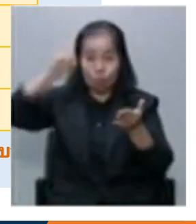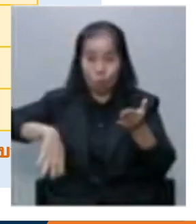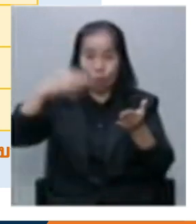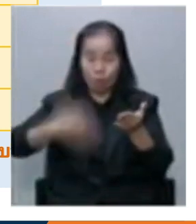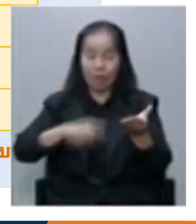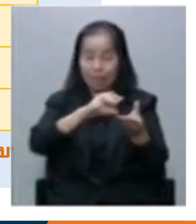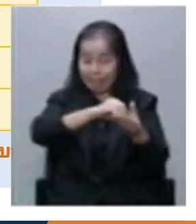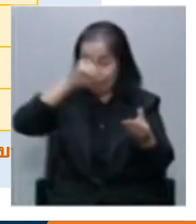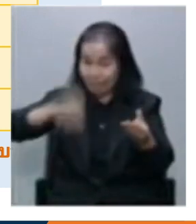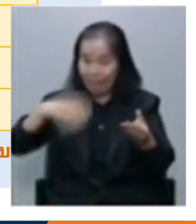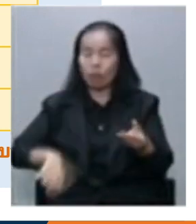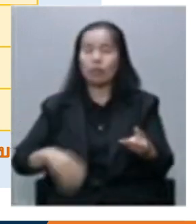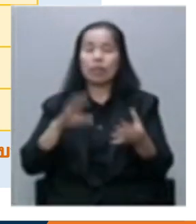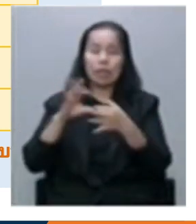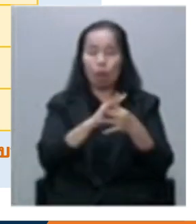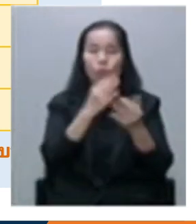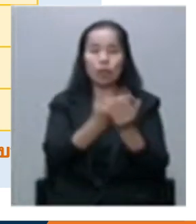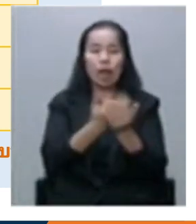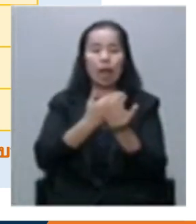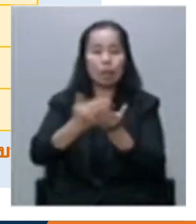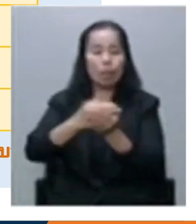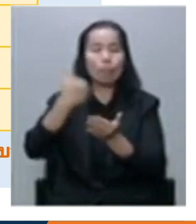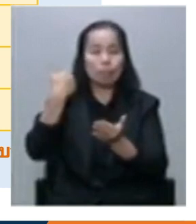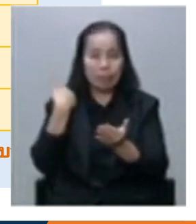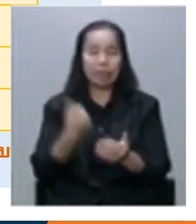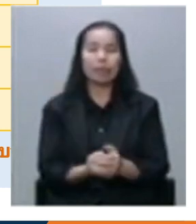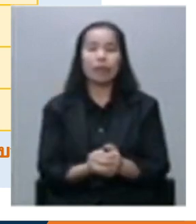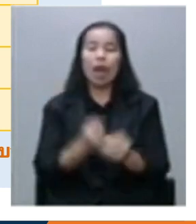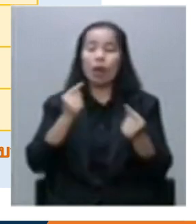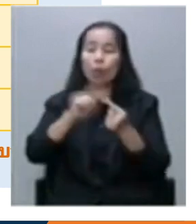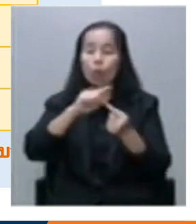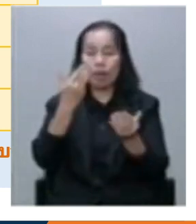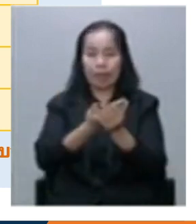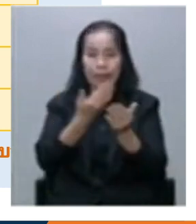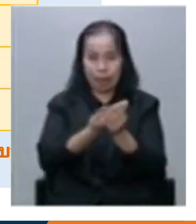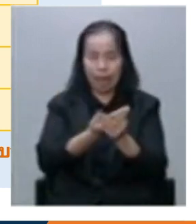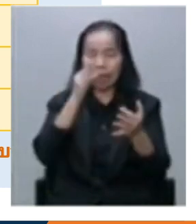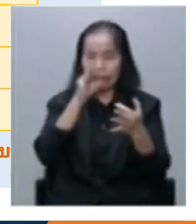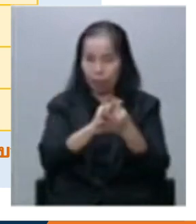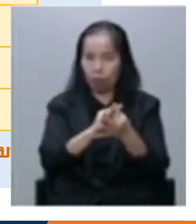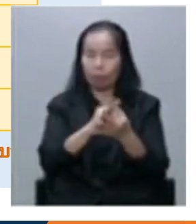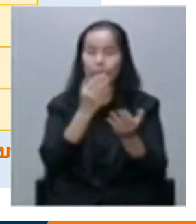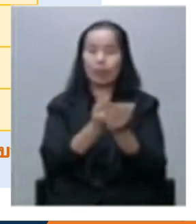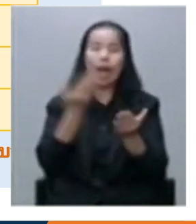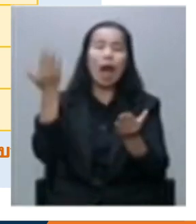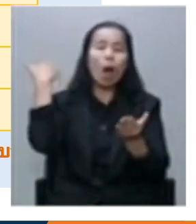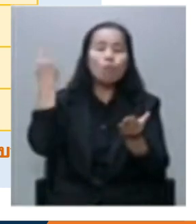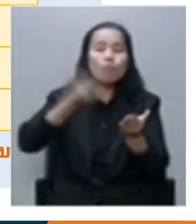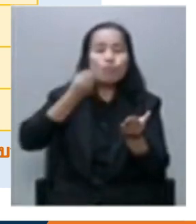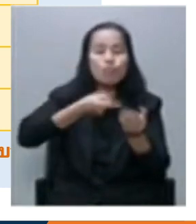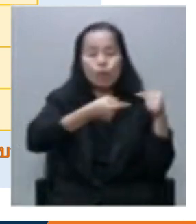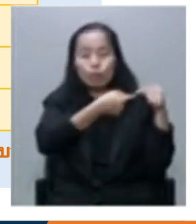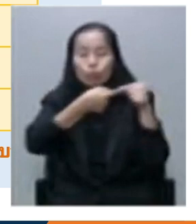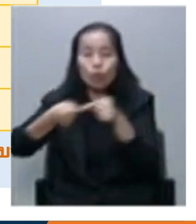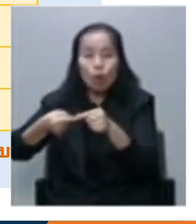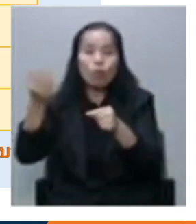เนี่ยอยู่ที่ 1,190 ล้านบาทโดยเป็นการตัดงบผูกพันที่เป็นงบผูกพันเดิมนะครับง